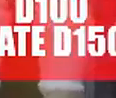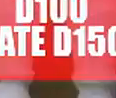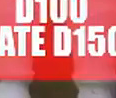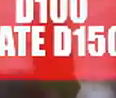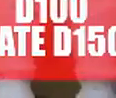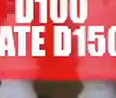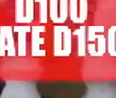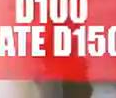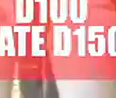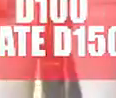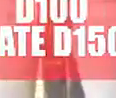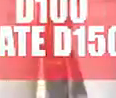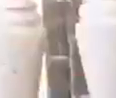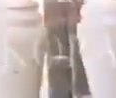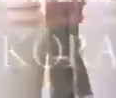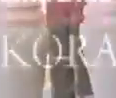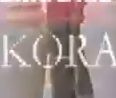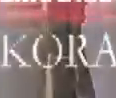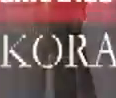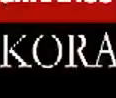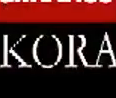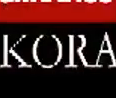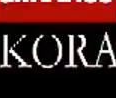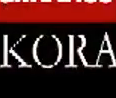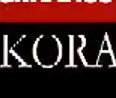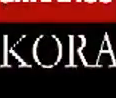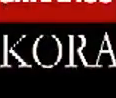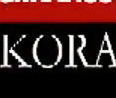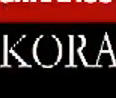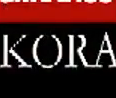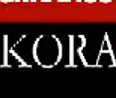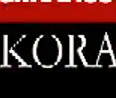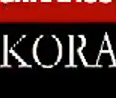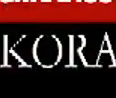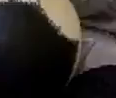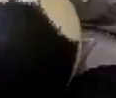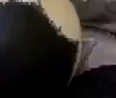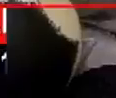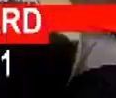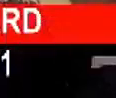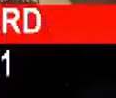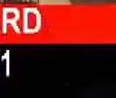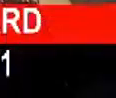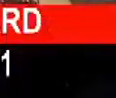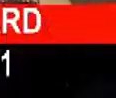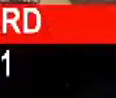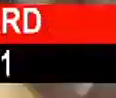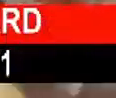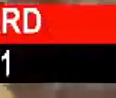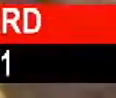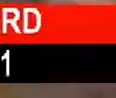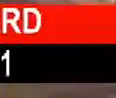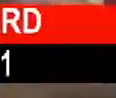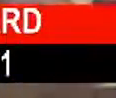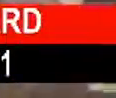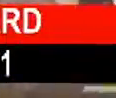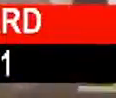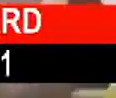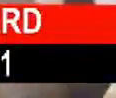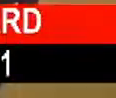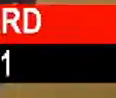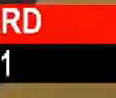mansa. Ni ajebe kumbola tumbun ko to salon ko dal ko lewon sabu. Kora man ke bi fenti. Baraka. Ha. Ngoy batar la